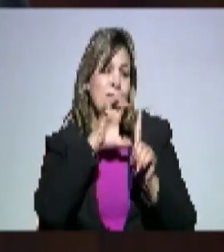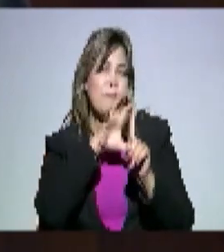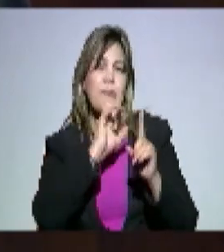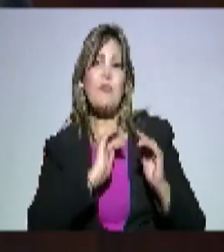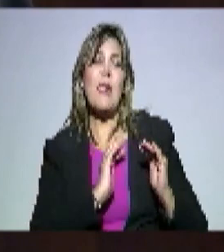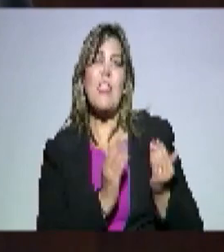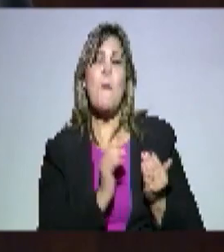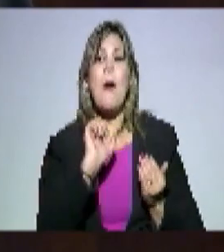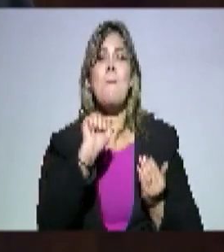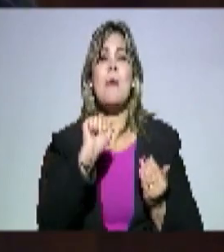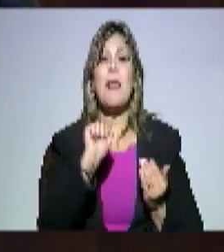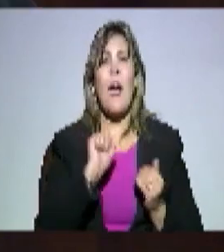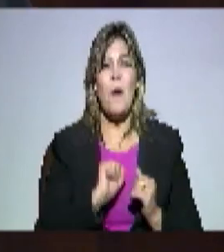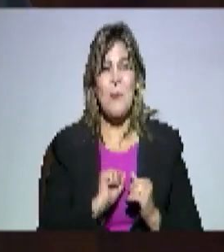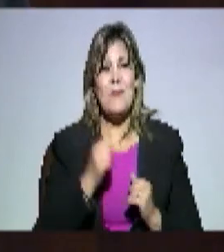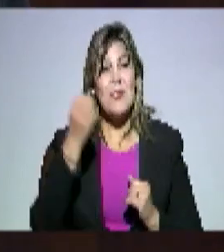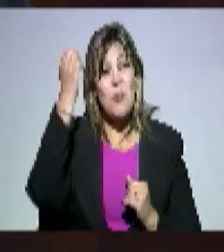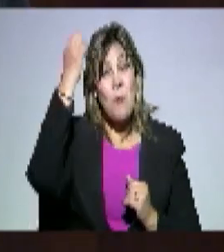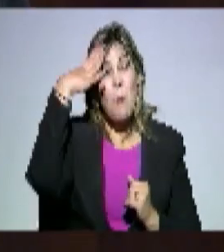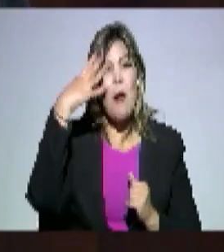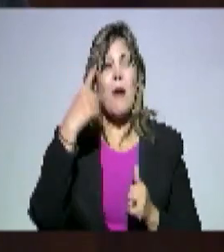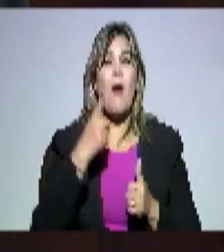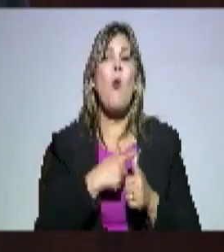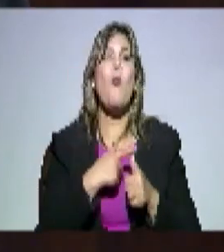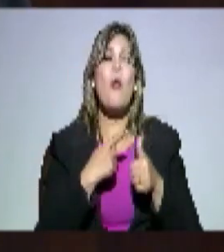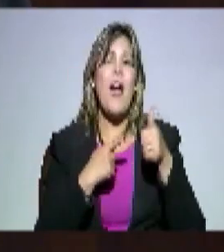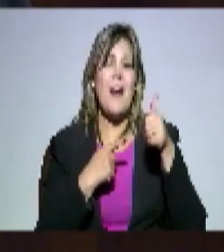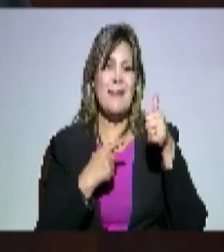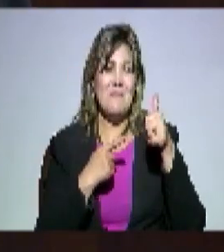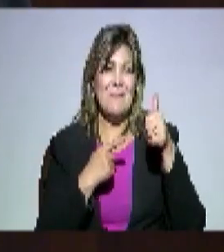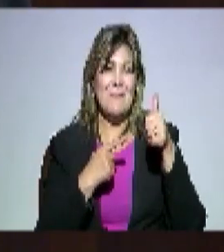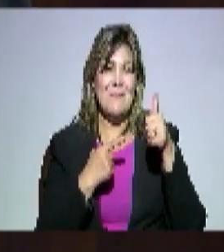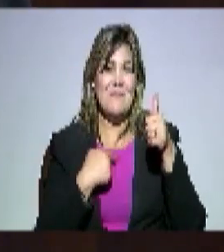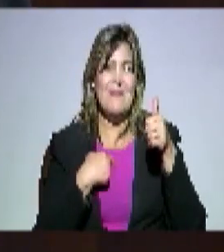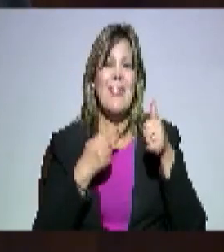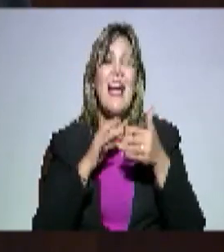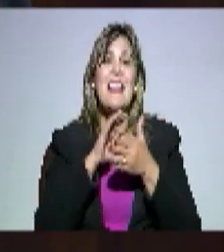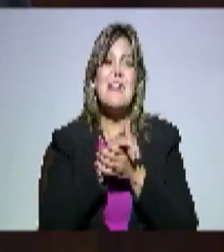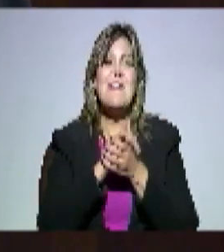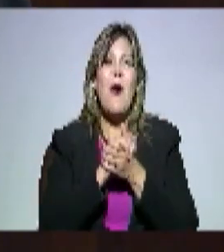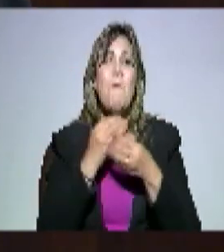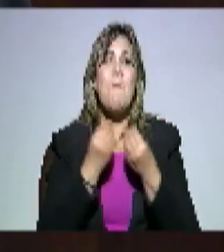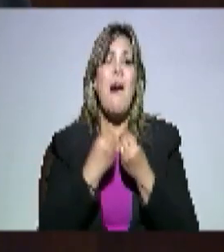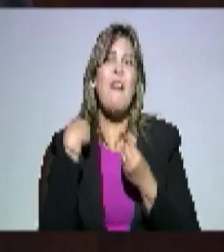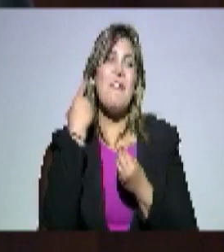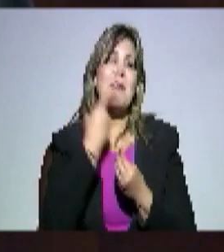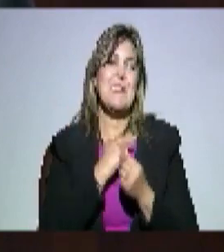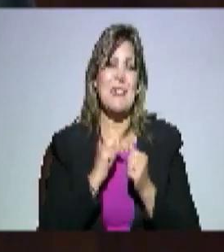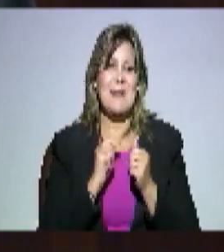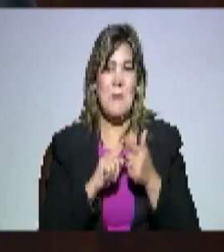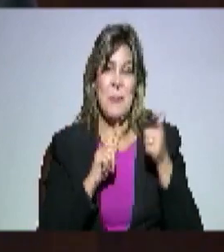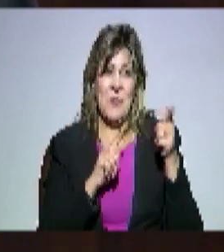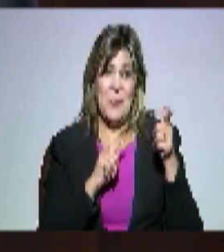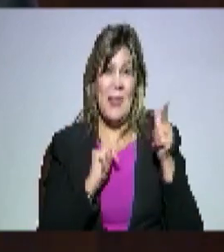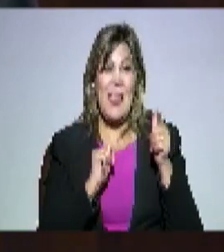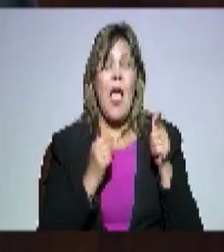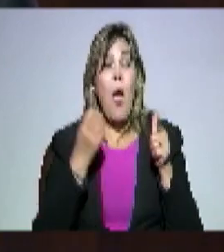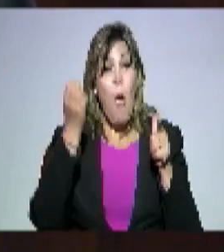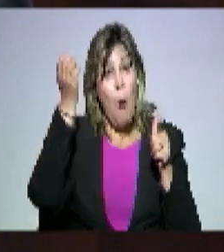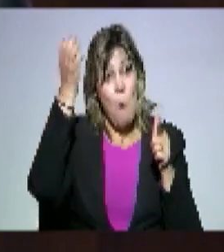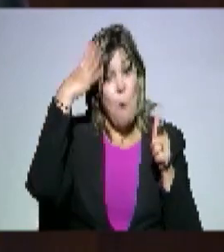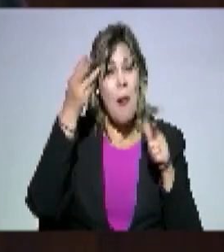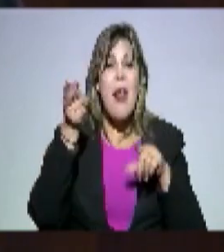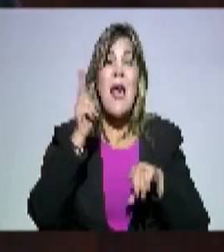بربنا دي البركه الاولى اللي هناخدها من صدقتنا للقديسين بركه حلوه تانيه